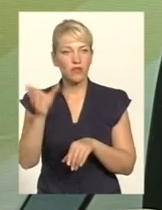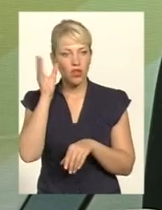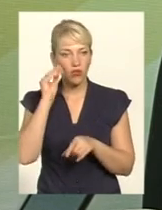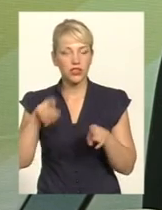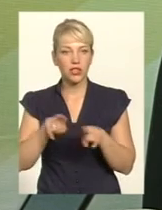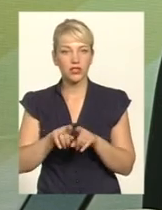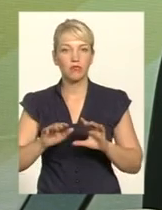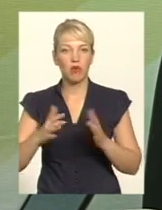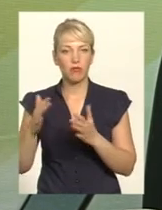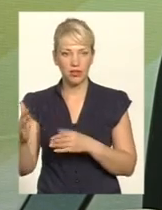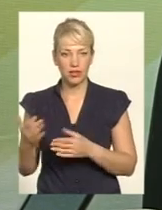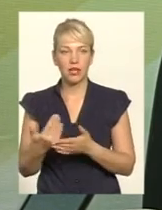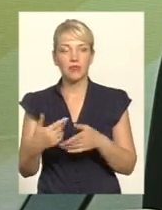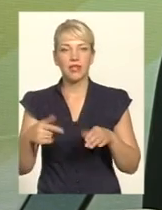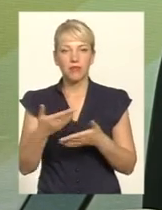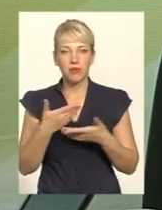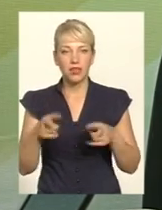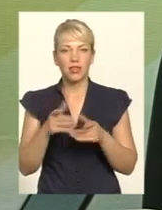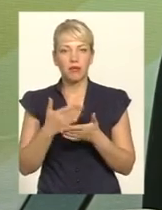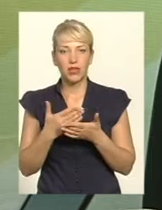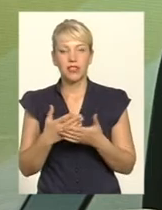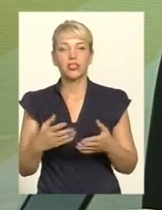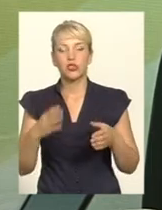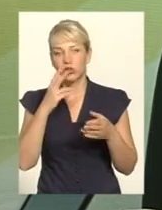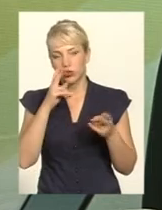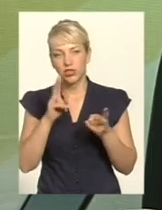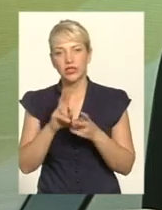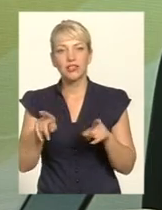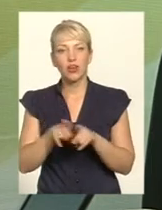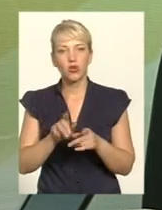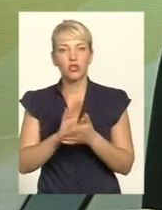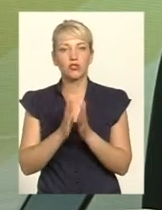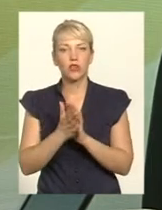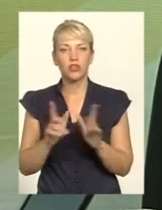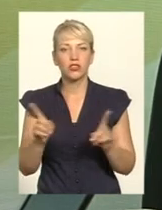от стикнулися якраз з цією ситуацією, що до нас дуже багато батьків звертається саме